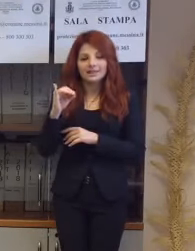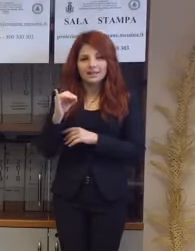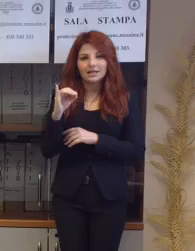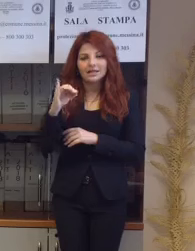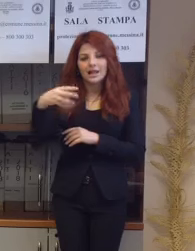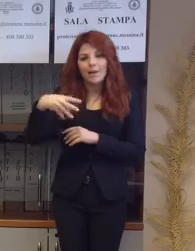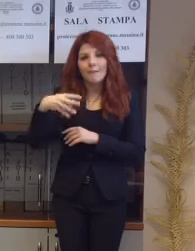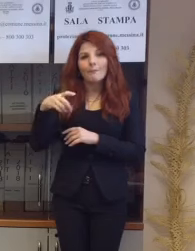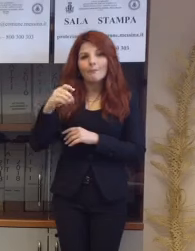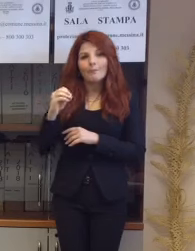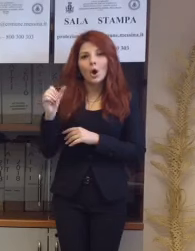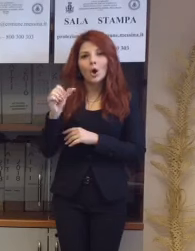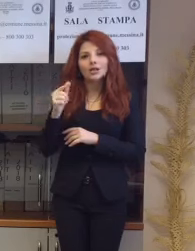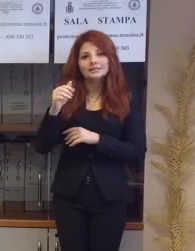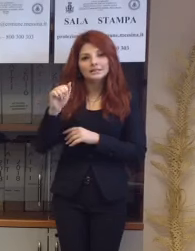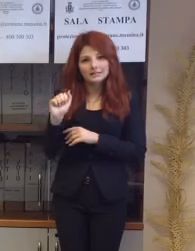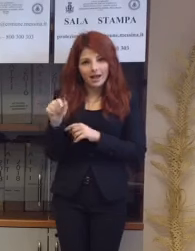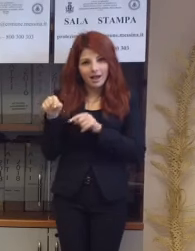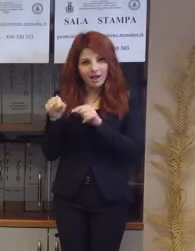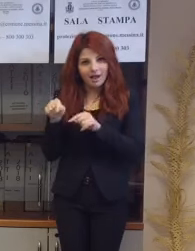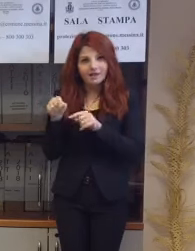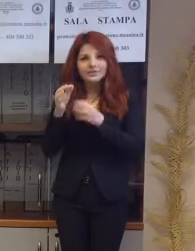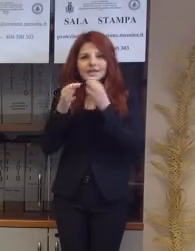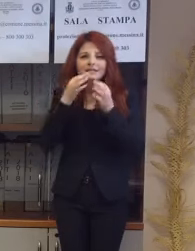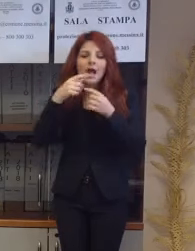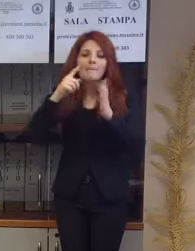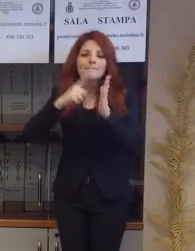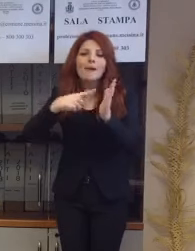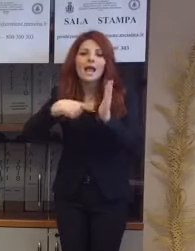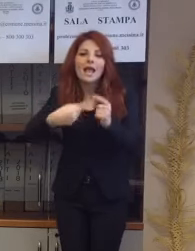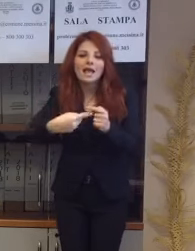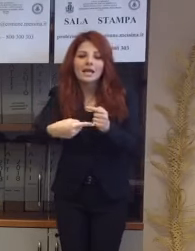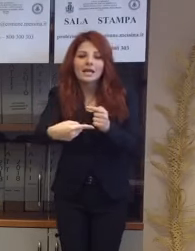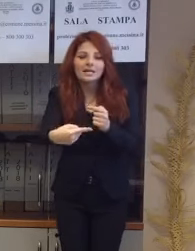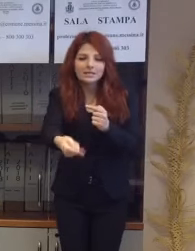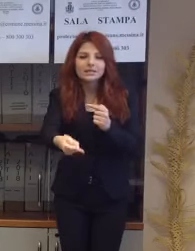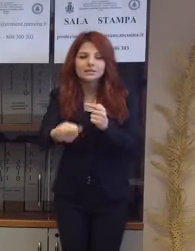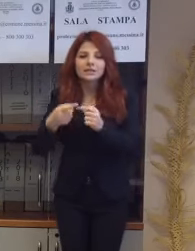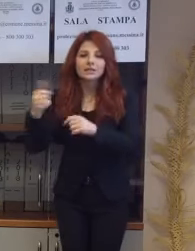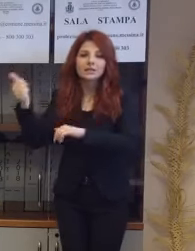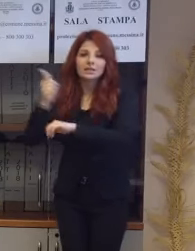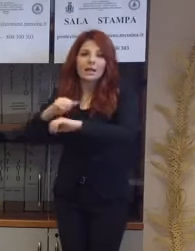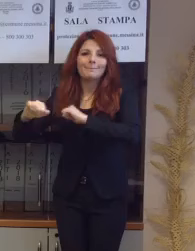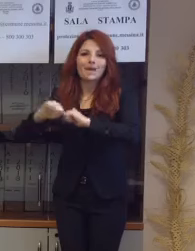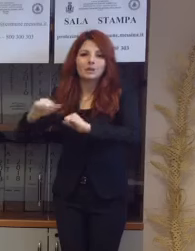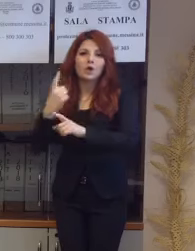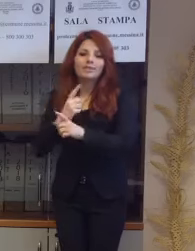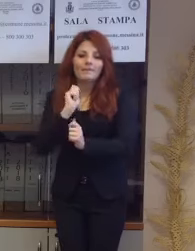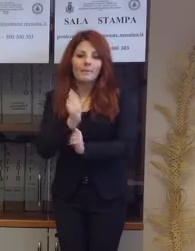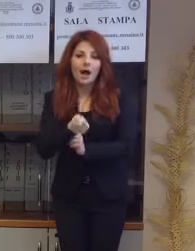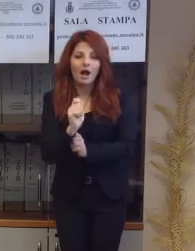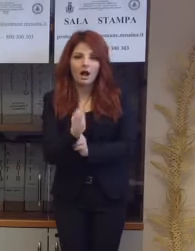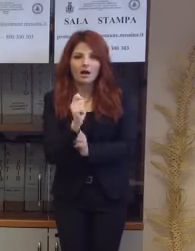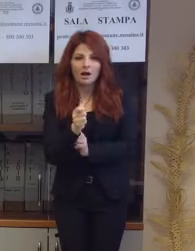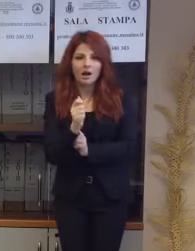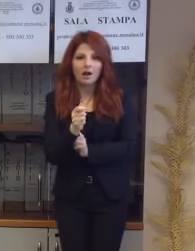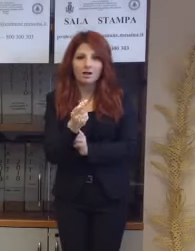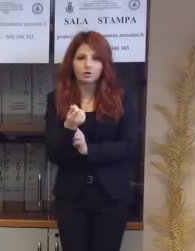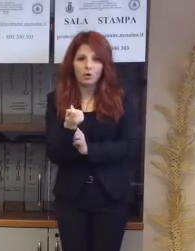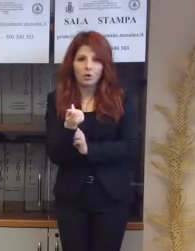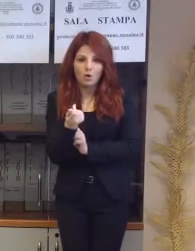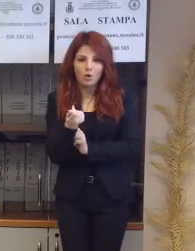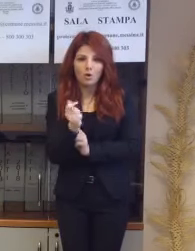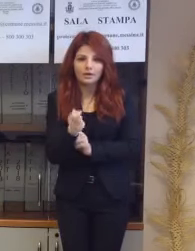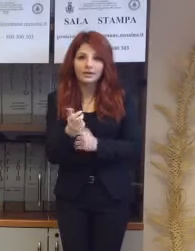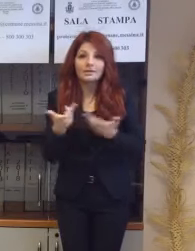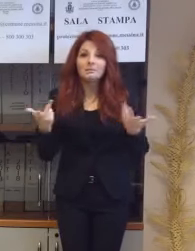dovrebbe pagare nei mesi successivi. Certo, nessuno si è posto la domanda se l'imprenditore in questa situazione ha i soldi per